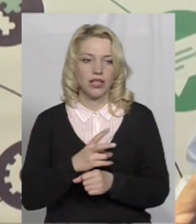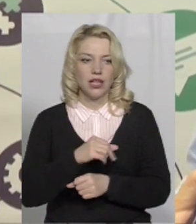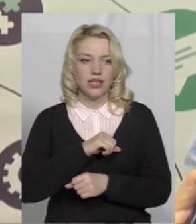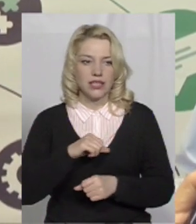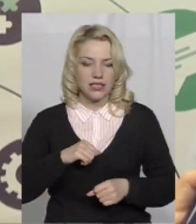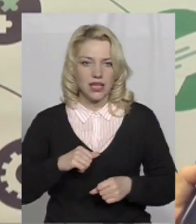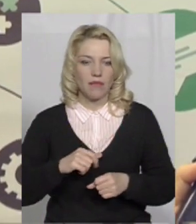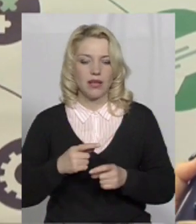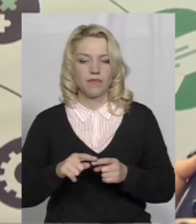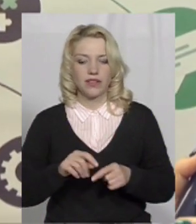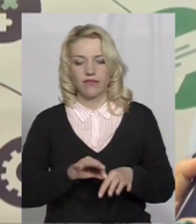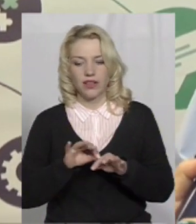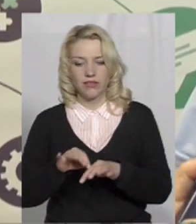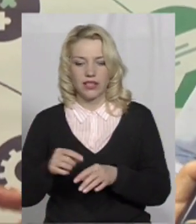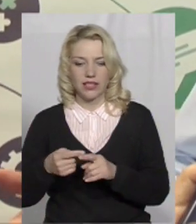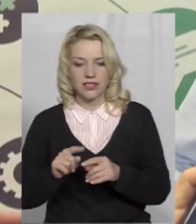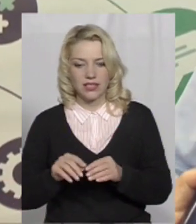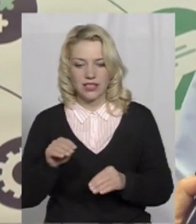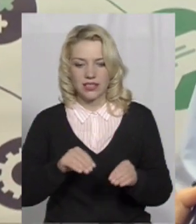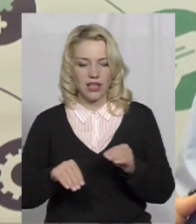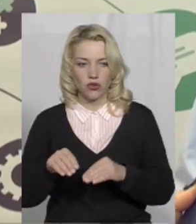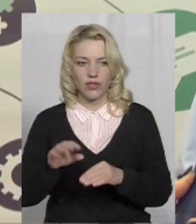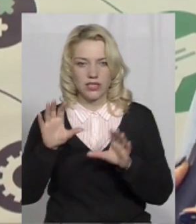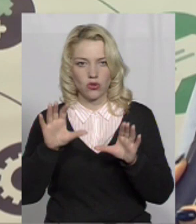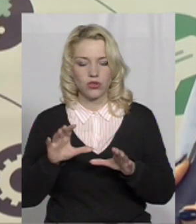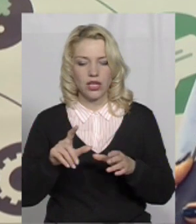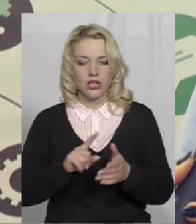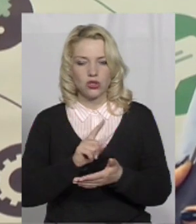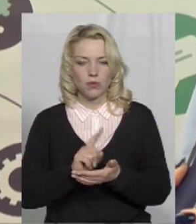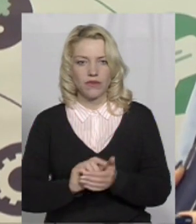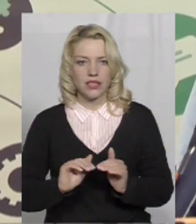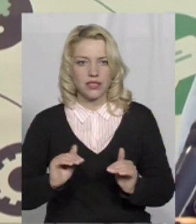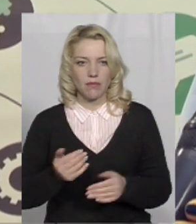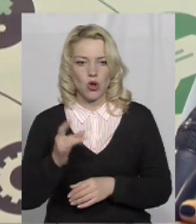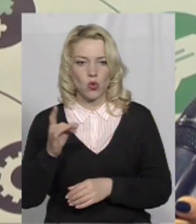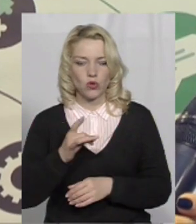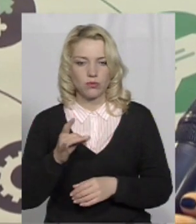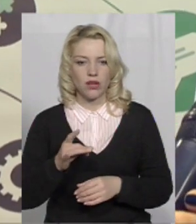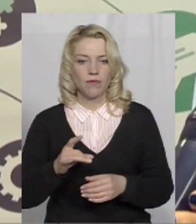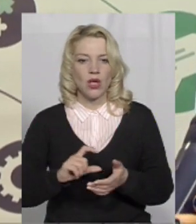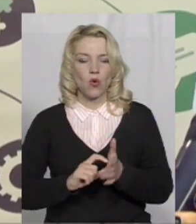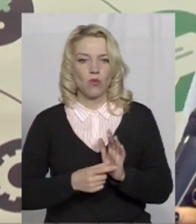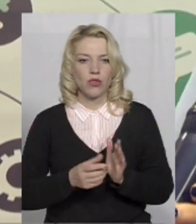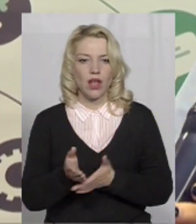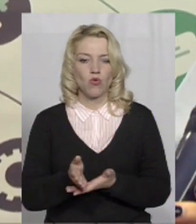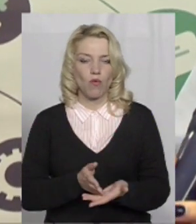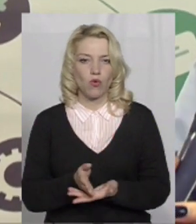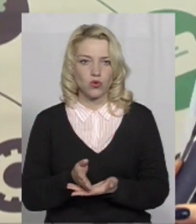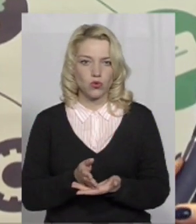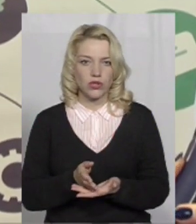правді виведення цих складових законодавець зобов'язує зменшити сам розмір комунальної послуги